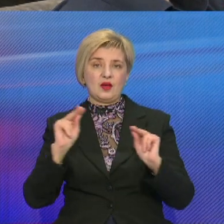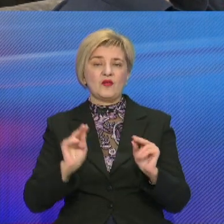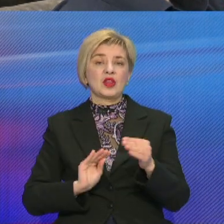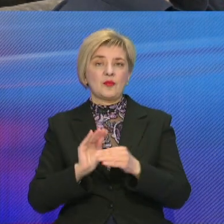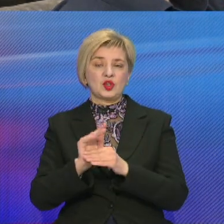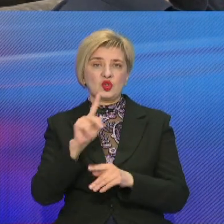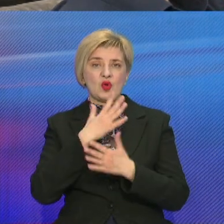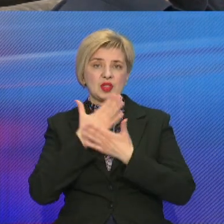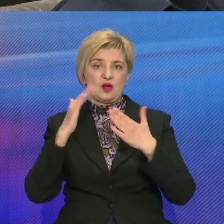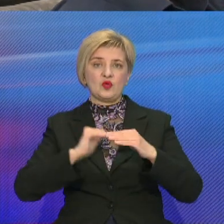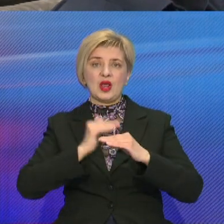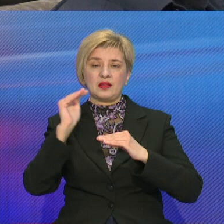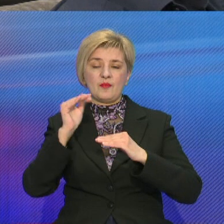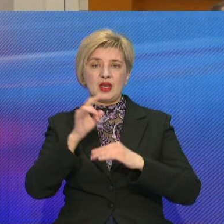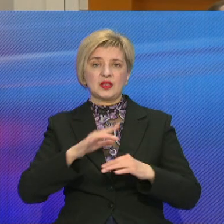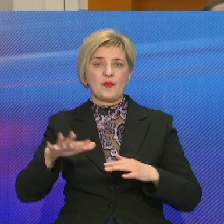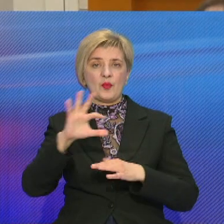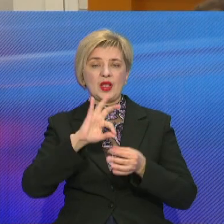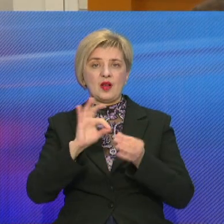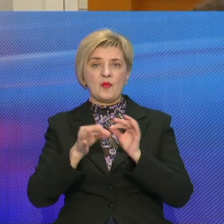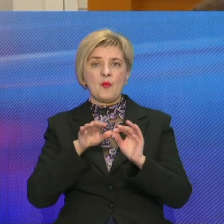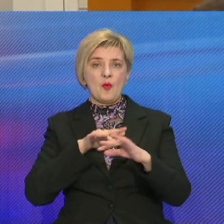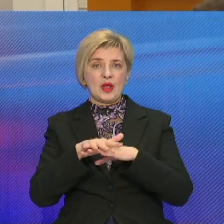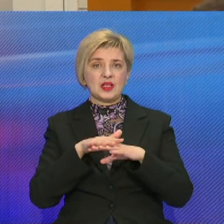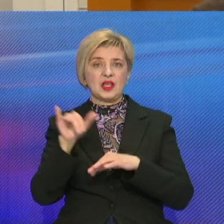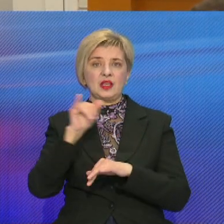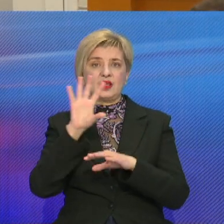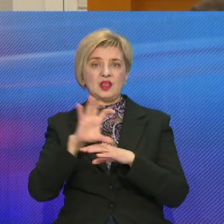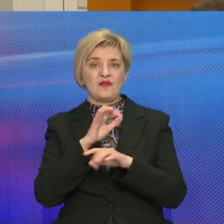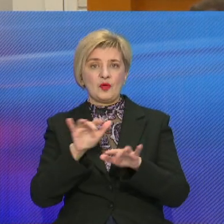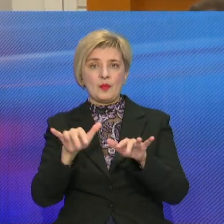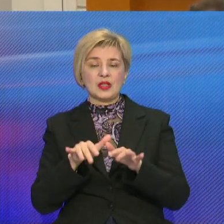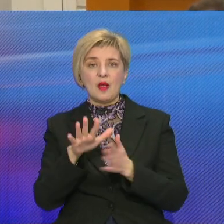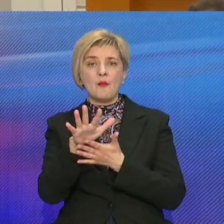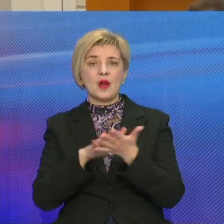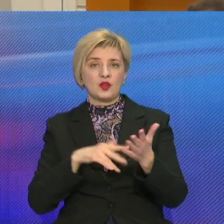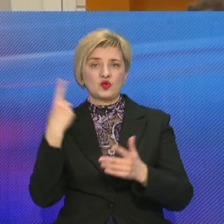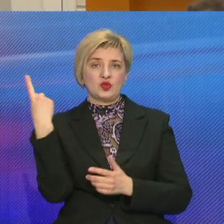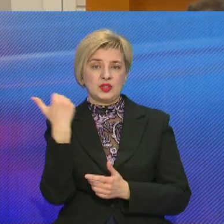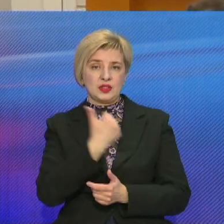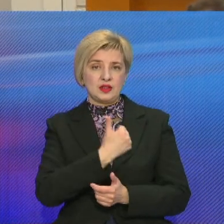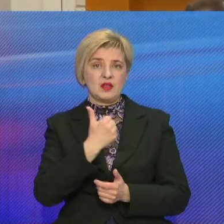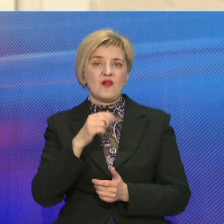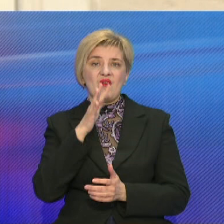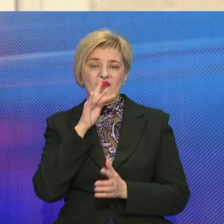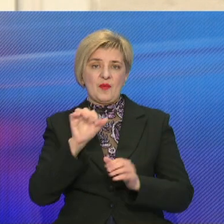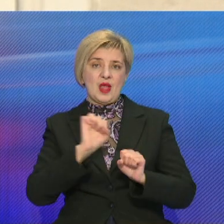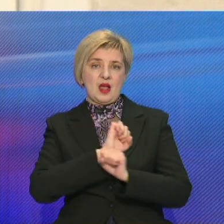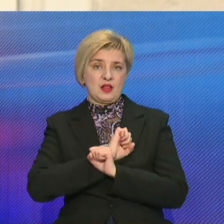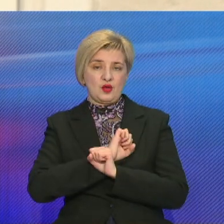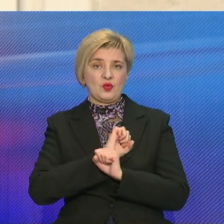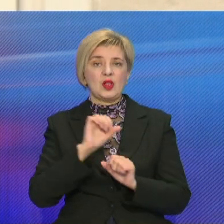Додадим, что заключный этап республиканских олимпиад по математике и информатике продолжится тыдень, у час школьных весенних